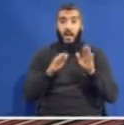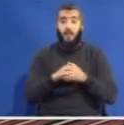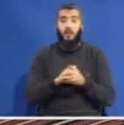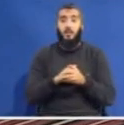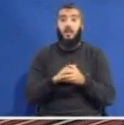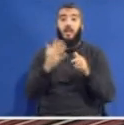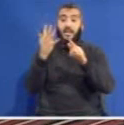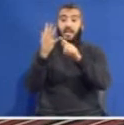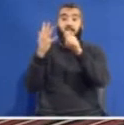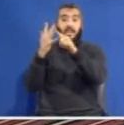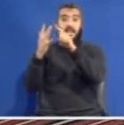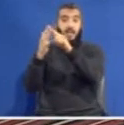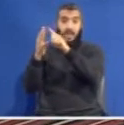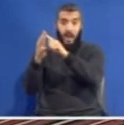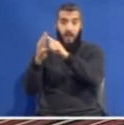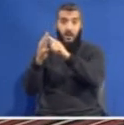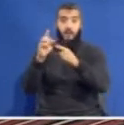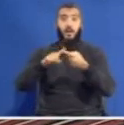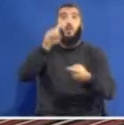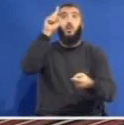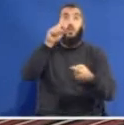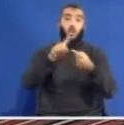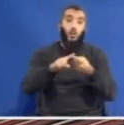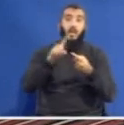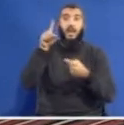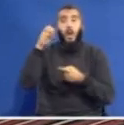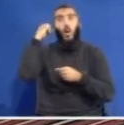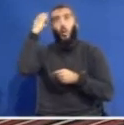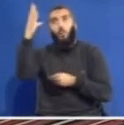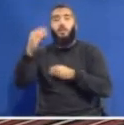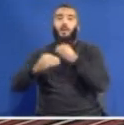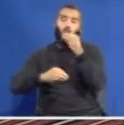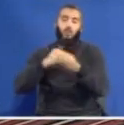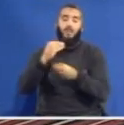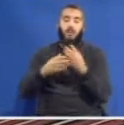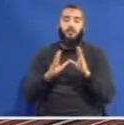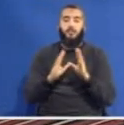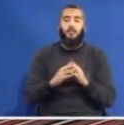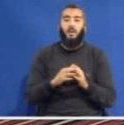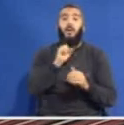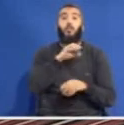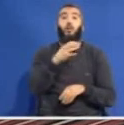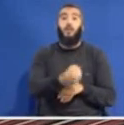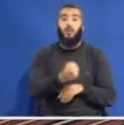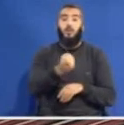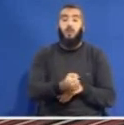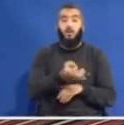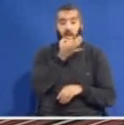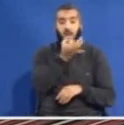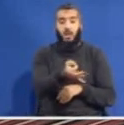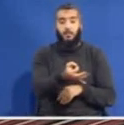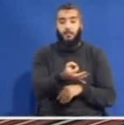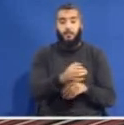الفائتة التي تهاونت عليها أو غفلت عنها. وسيدنا رسول الله صلى الله عليه وسلم يقول في معنى